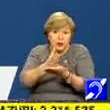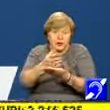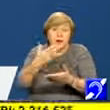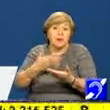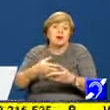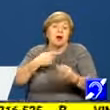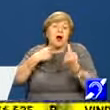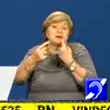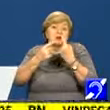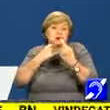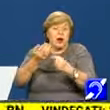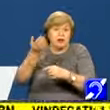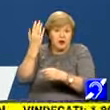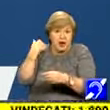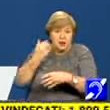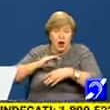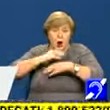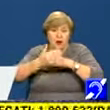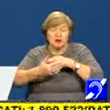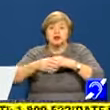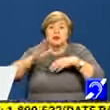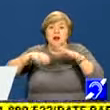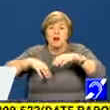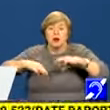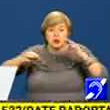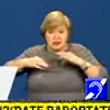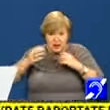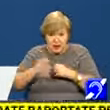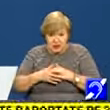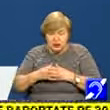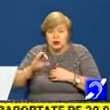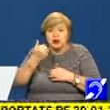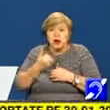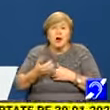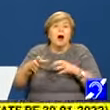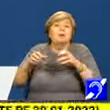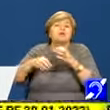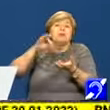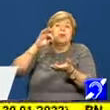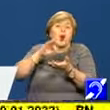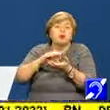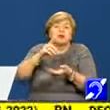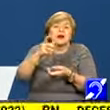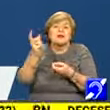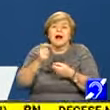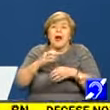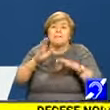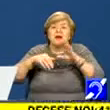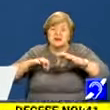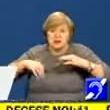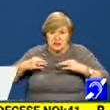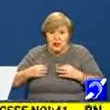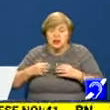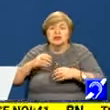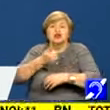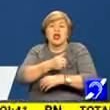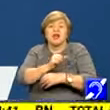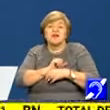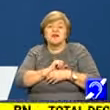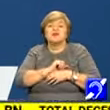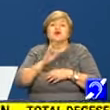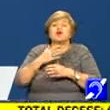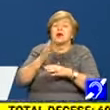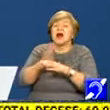bineînțeles, cu colegii de la Ministerul Sănătății și propunerile venite de la Ministerul Sănătății și de la Institutul Național de